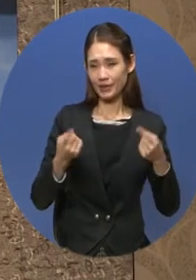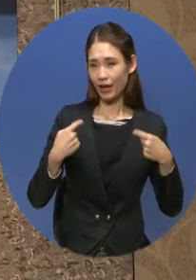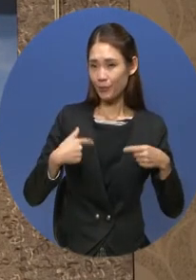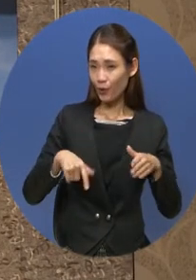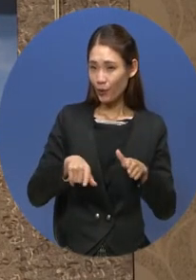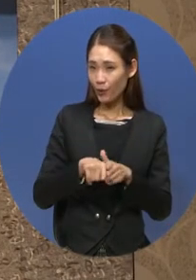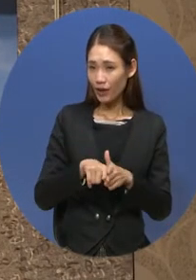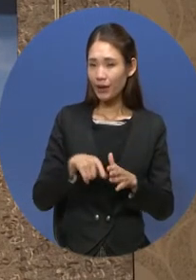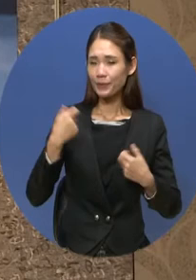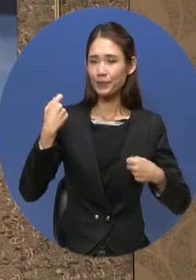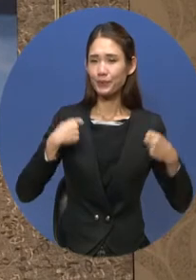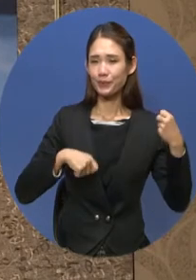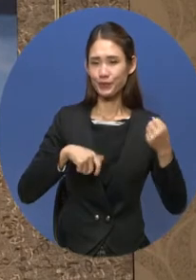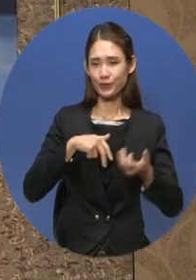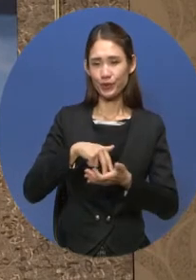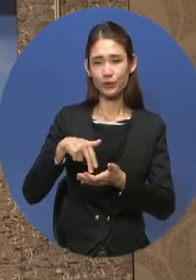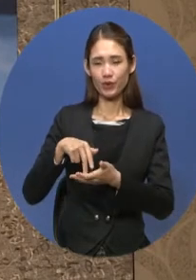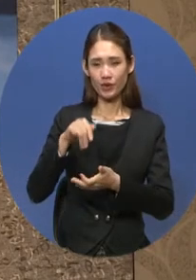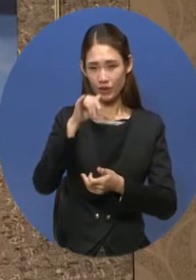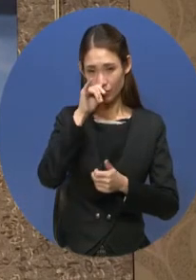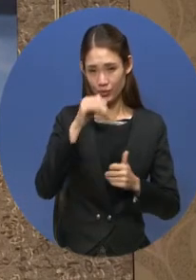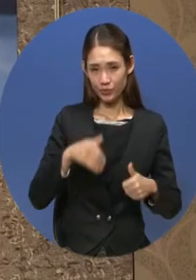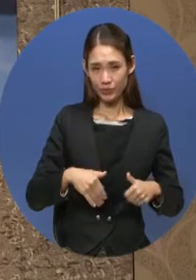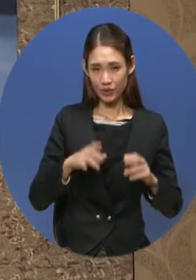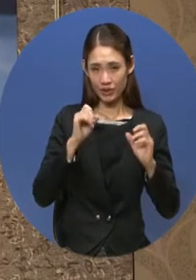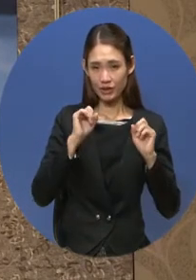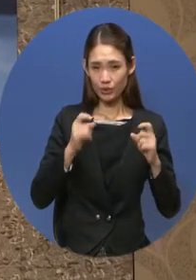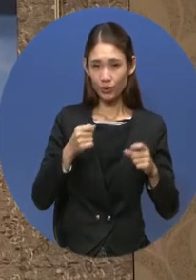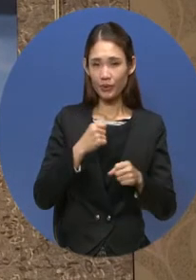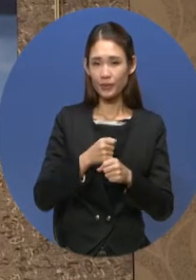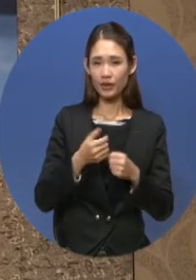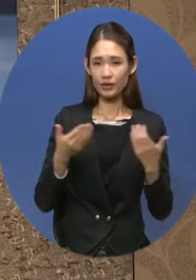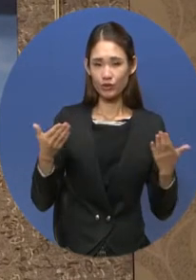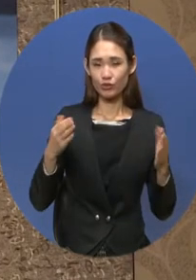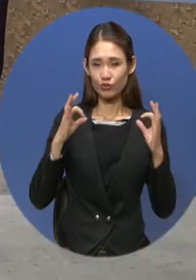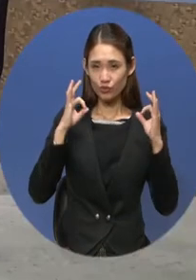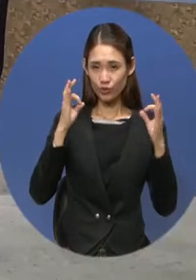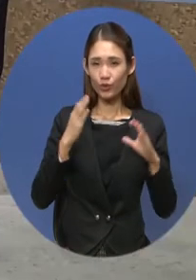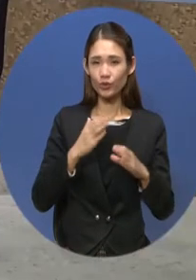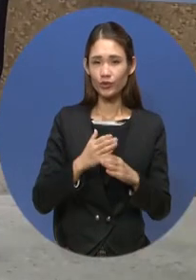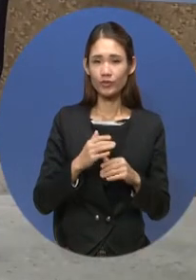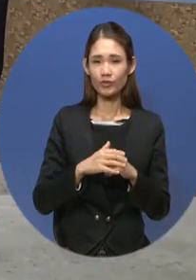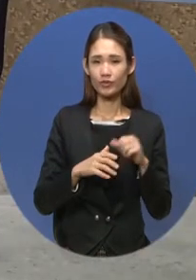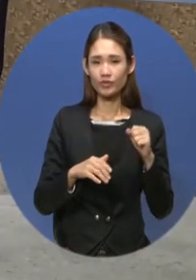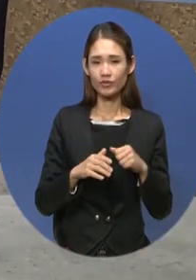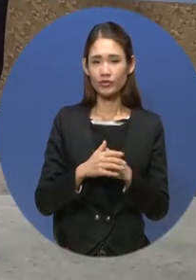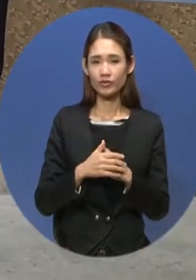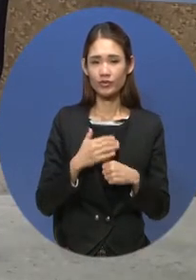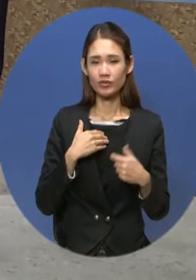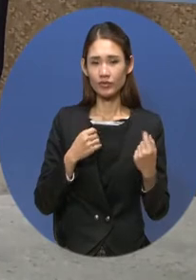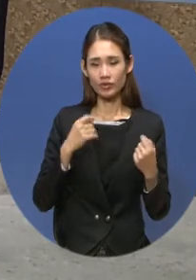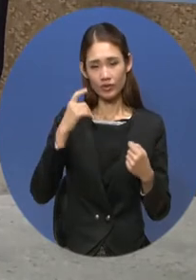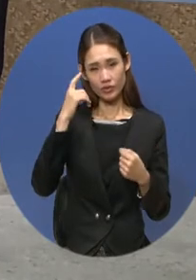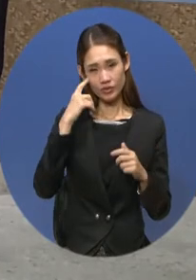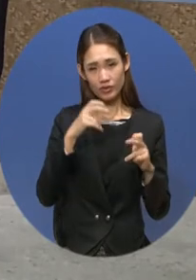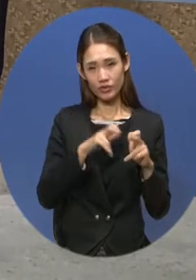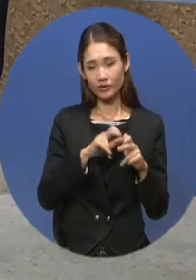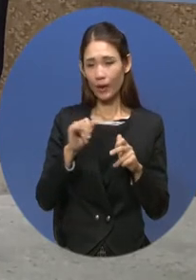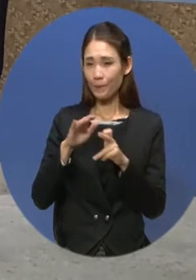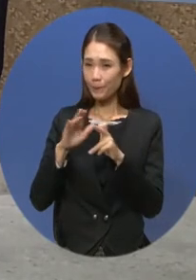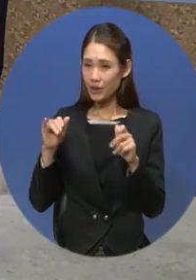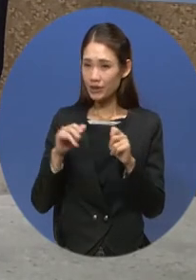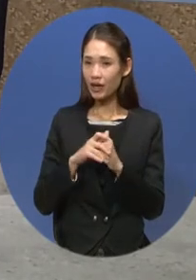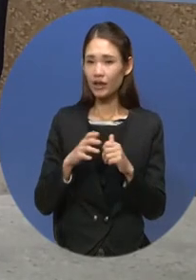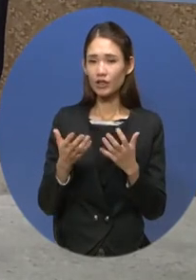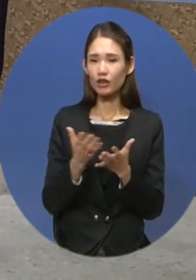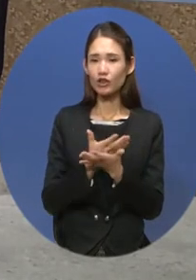무대도 저는 필요하다고 생각을 맞습니다. 하고요. 그런 기회를 더 만들어주려고 네. 노력하고 있습니다. 네, 그러니까 저도 제 생각에도 이 장애인과